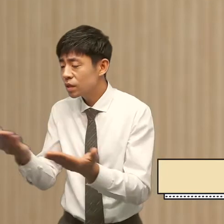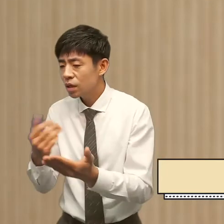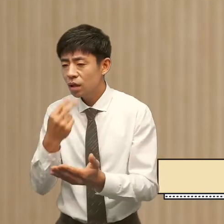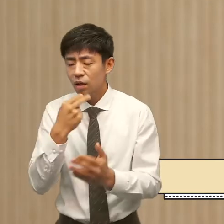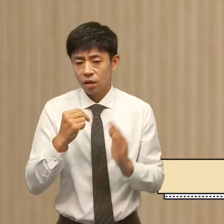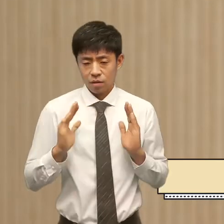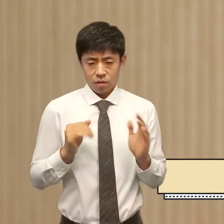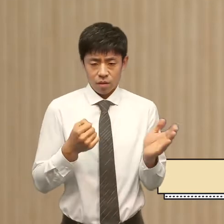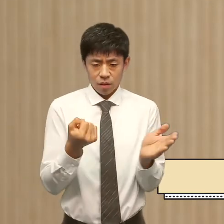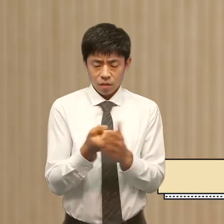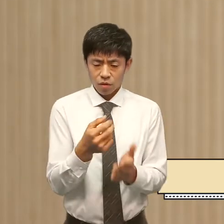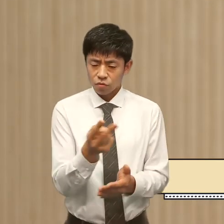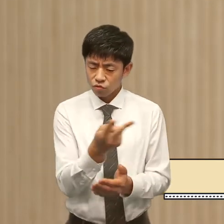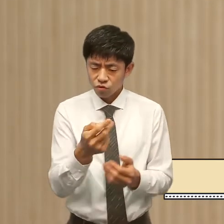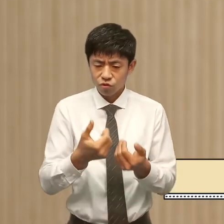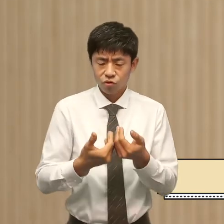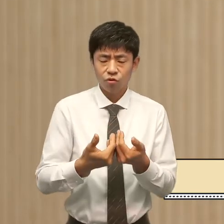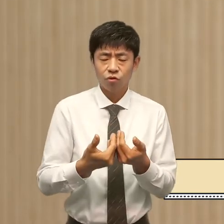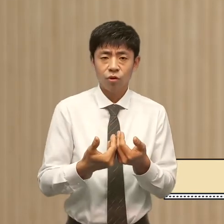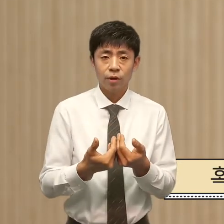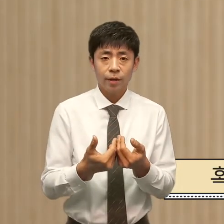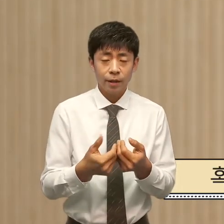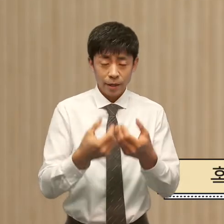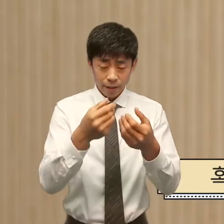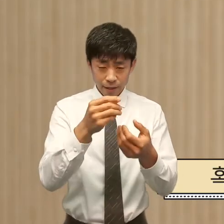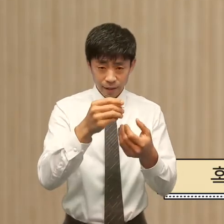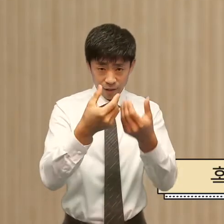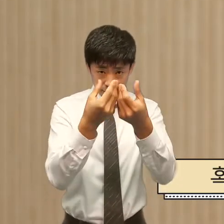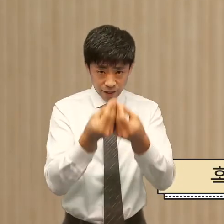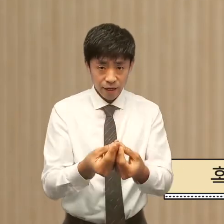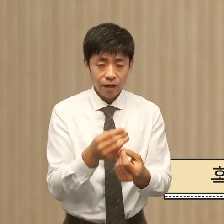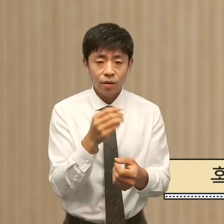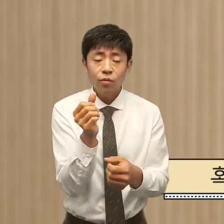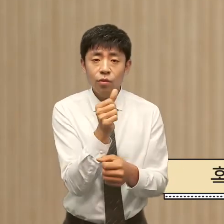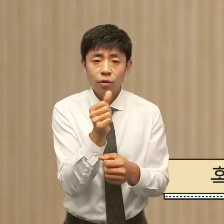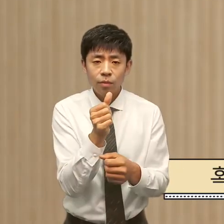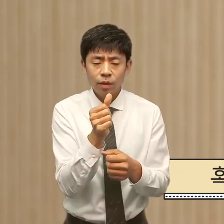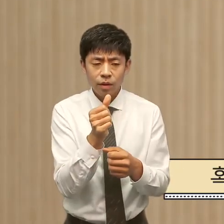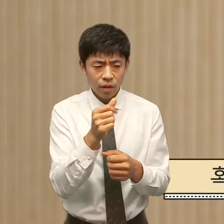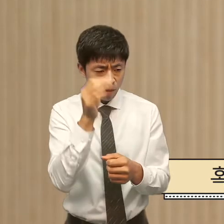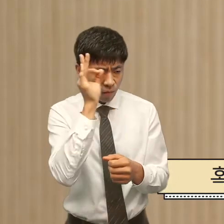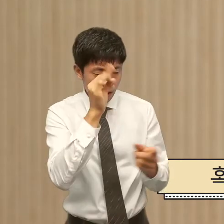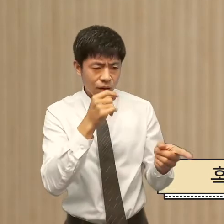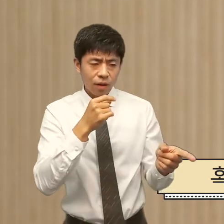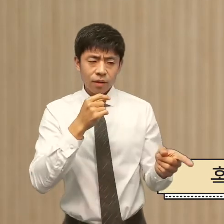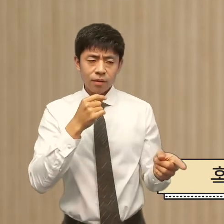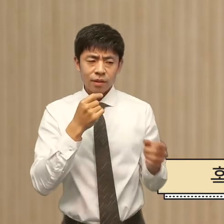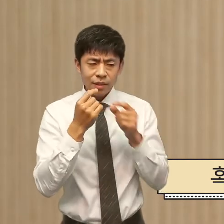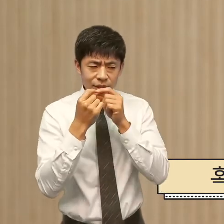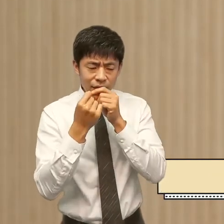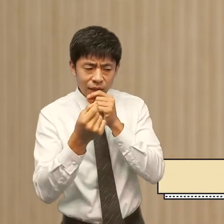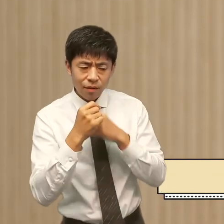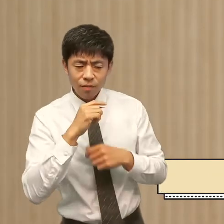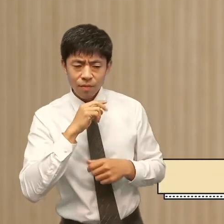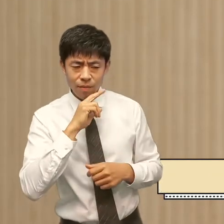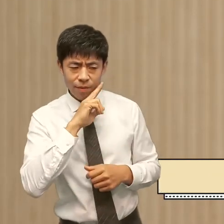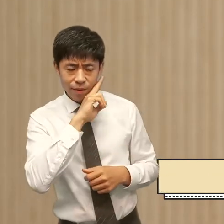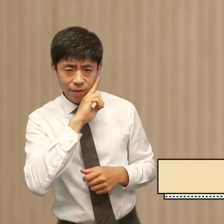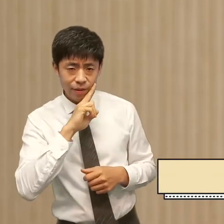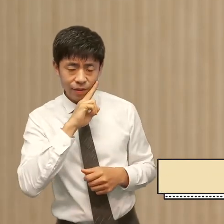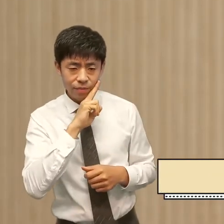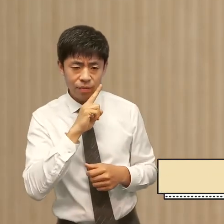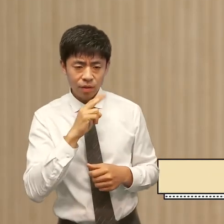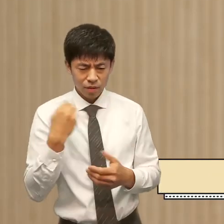한 분께서 거짓말을 하거나 혹은 속이려고 하는 게 뻔히 보이는 경우가 있습니다. 그럴